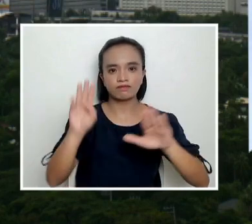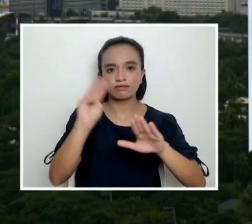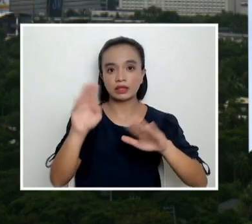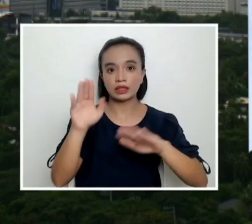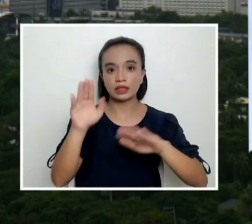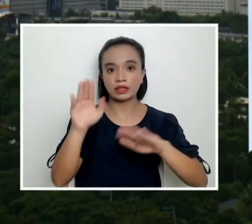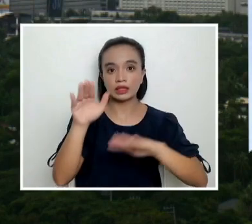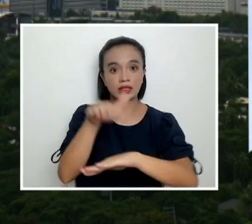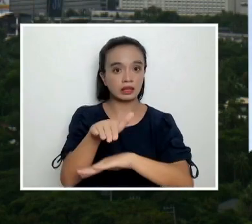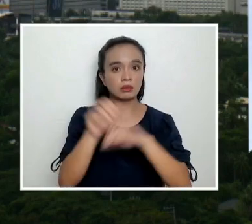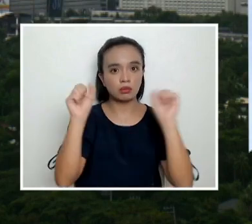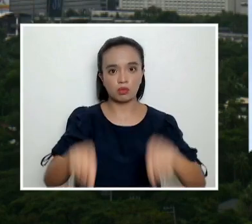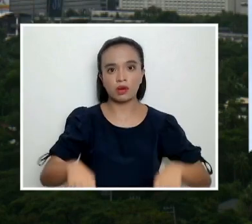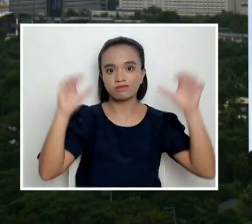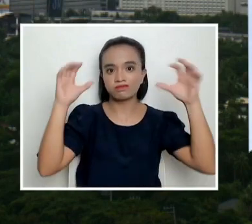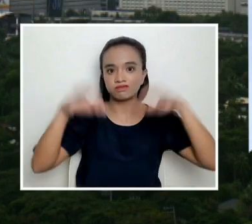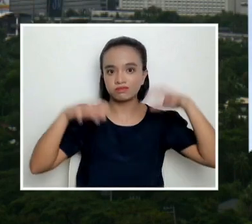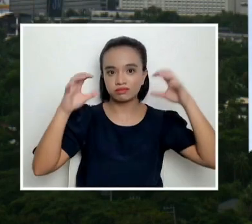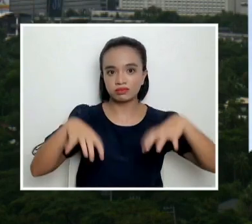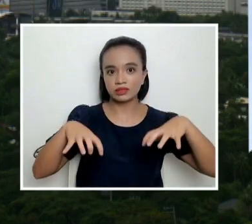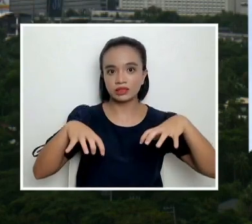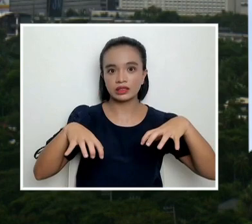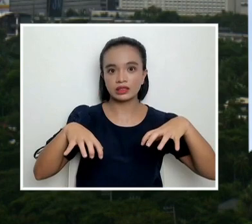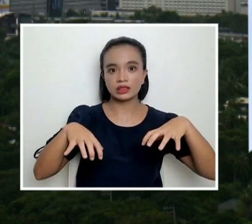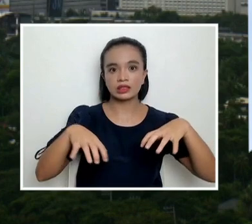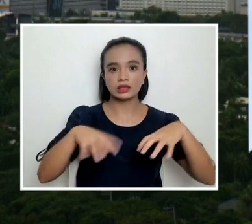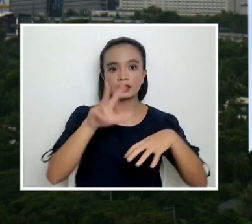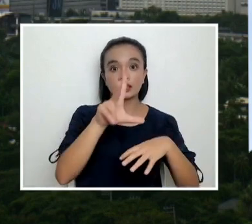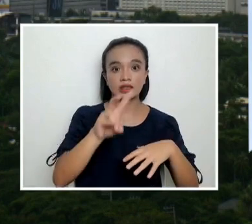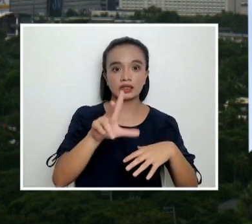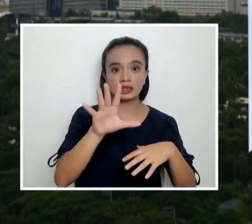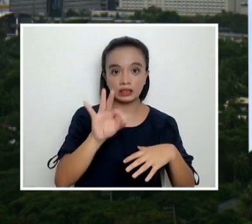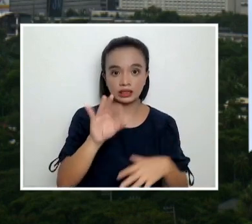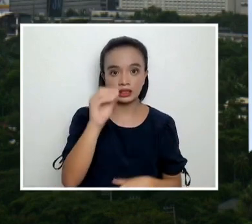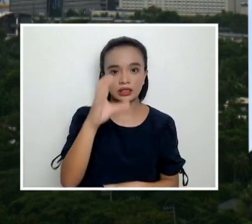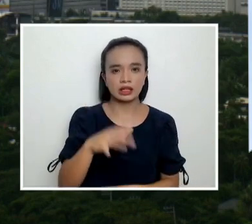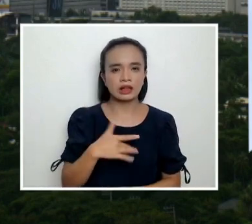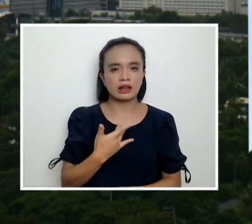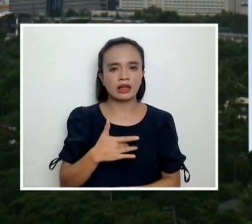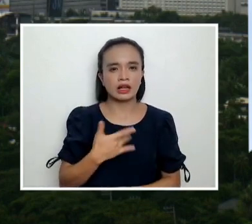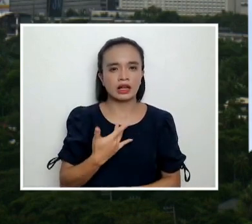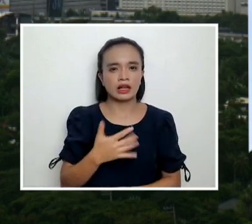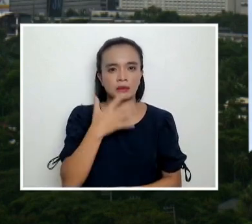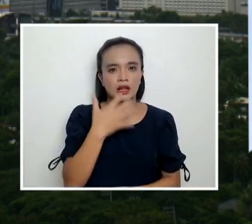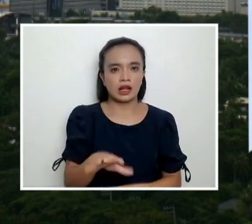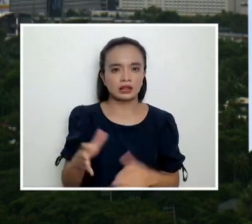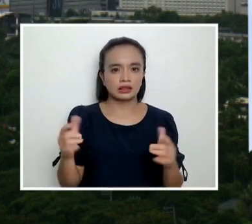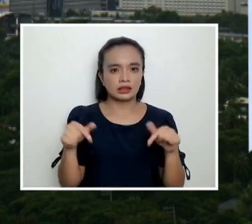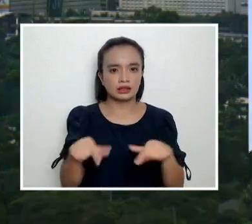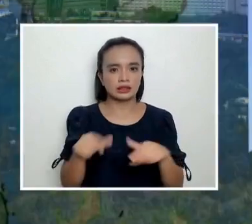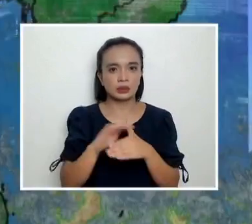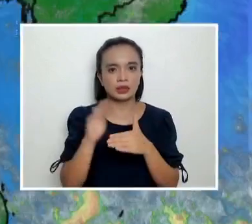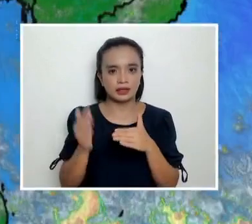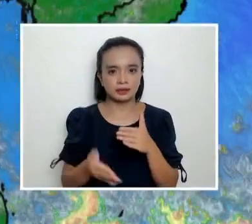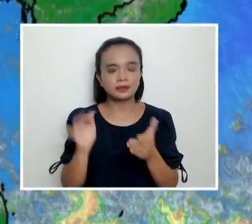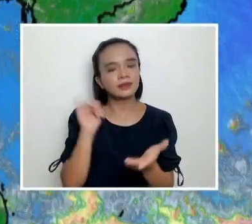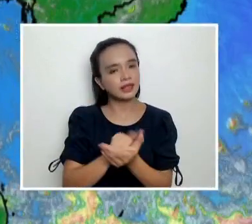ang thunderstorms. Aabot hanggang 39 degrees Celsius ang damang init dito ngayong weekend. Yan po